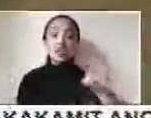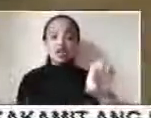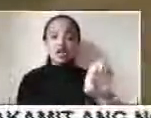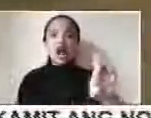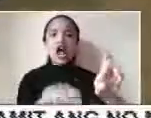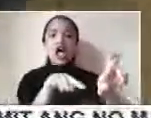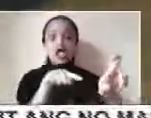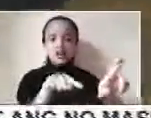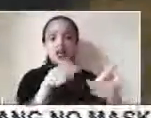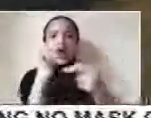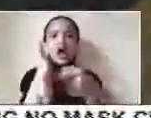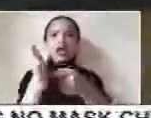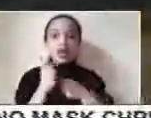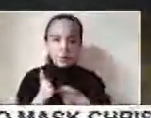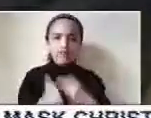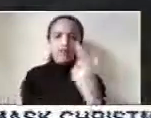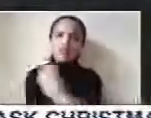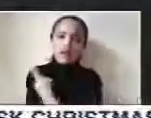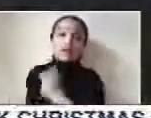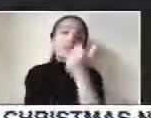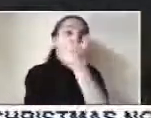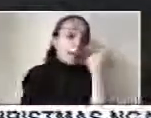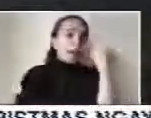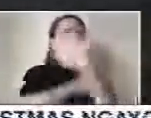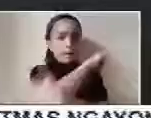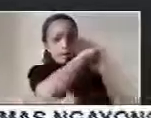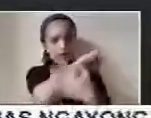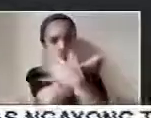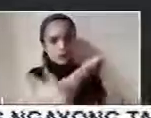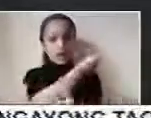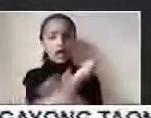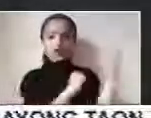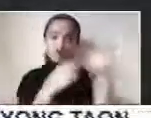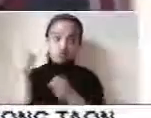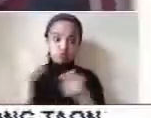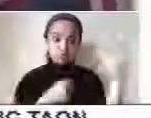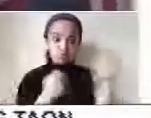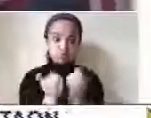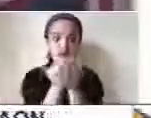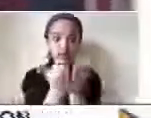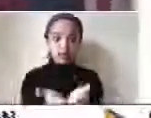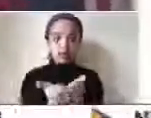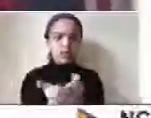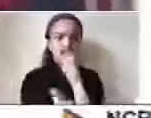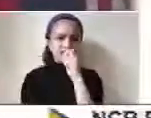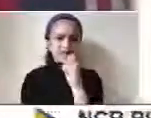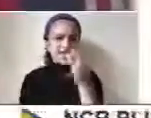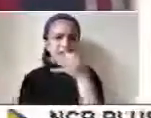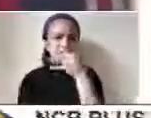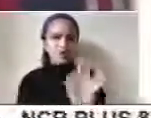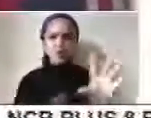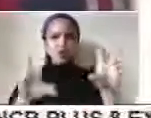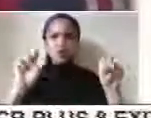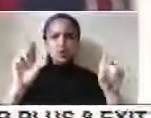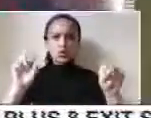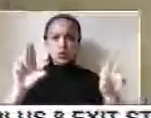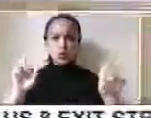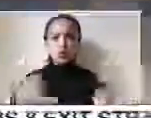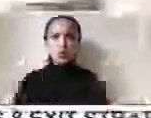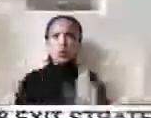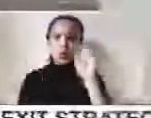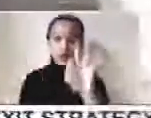Pfizer. Muli ding iginiit ng DTI na makatutulong ang pagbabakuna sa mga seafarer sa muling pagsigla ng ekonomiya ng